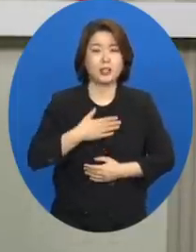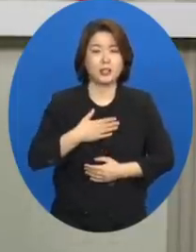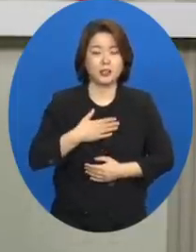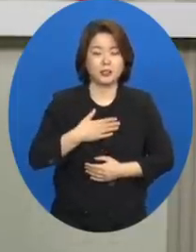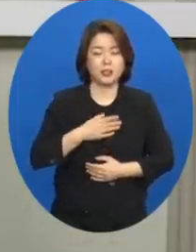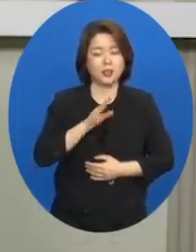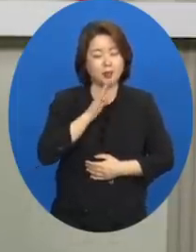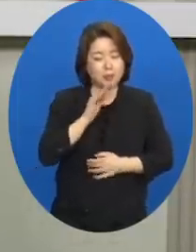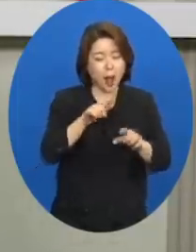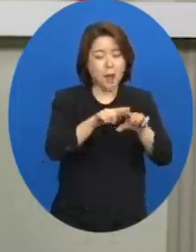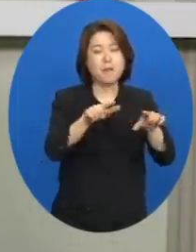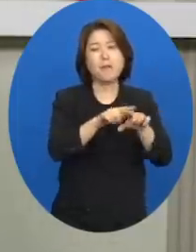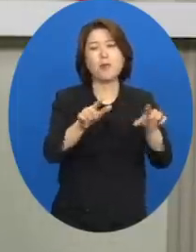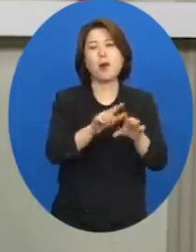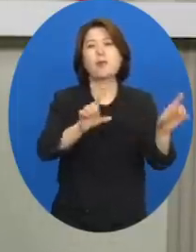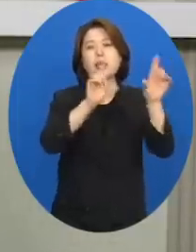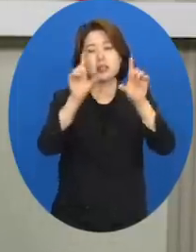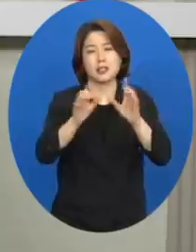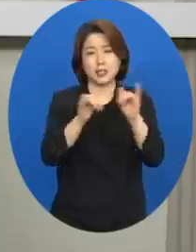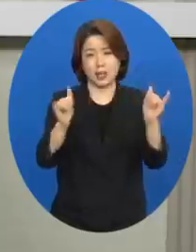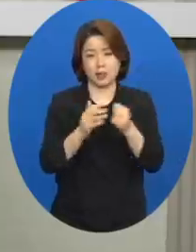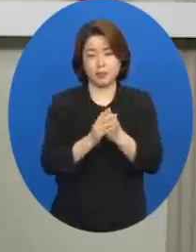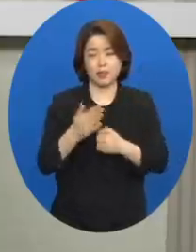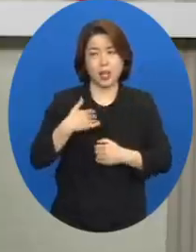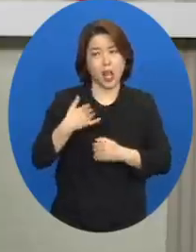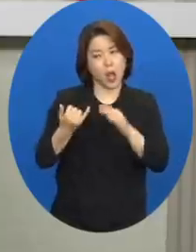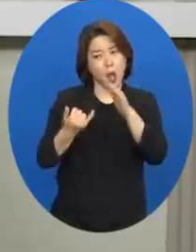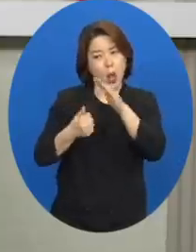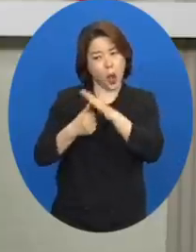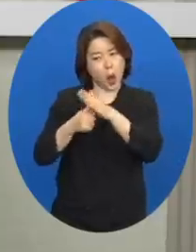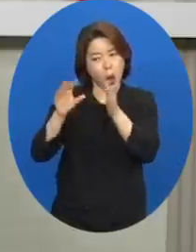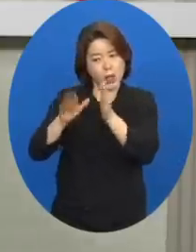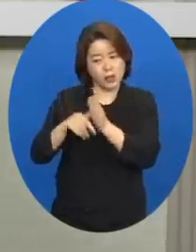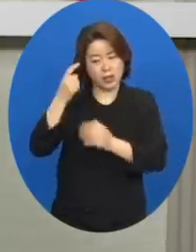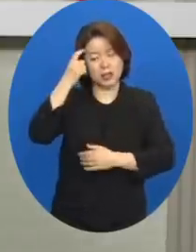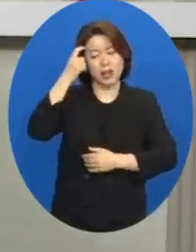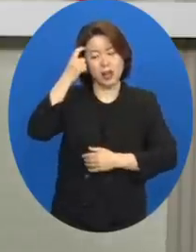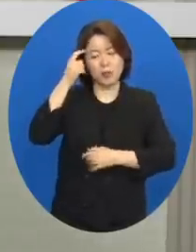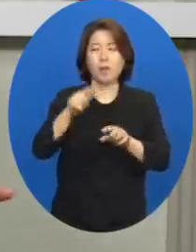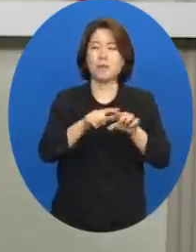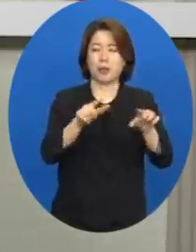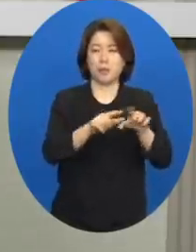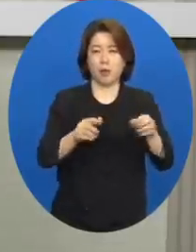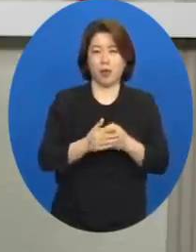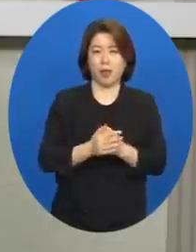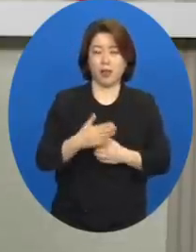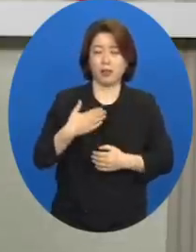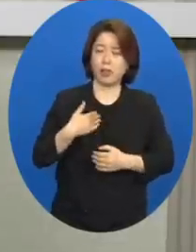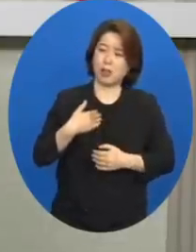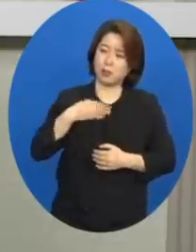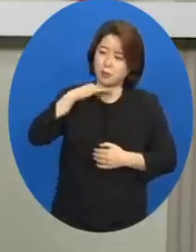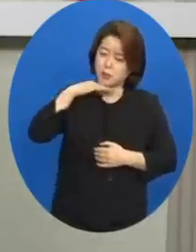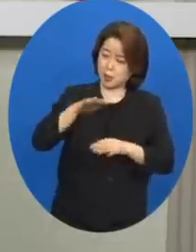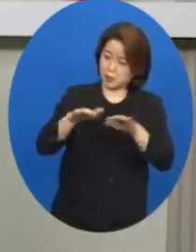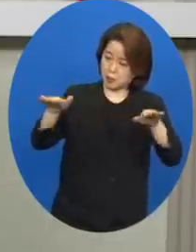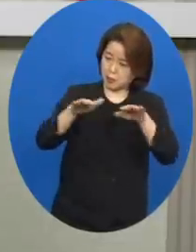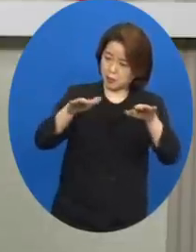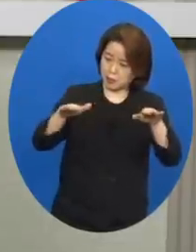사람입니다 제 어린 시절을 돌아보면 저는 저희 또래 친구들 사이에